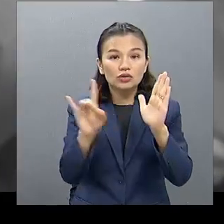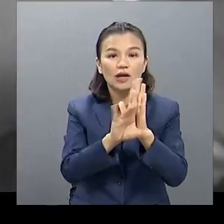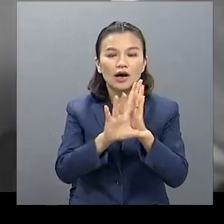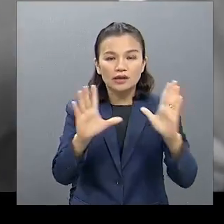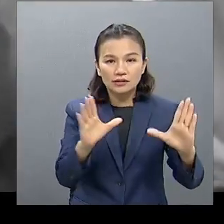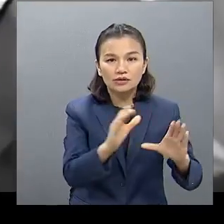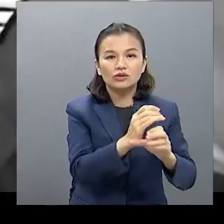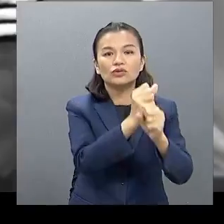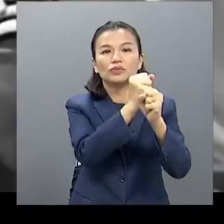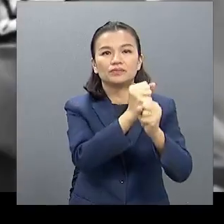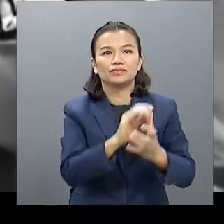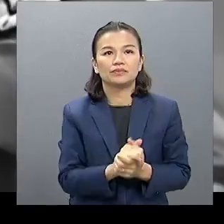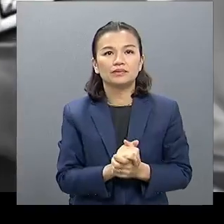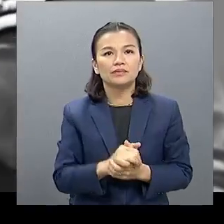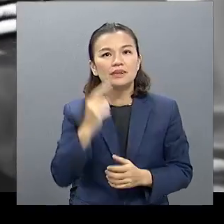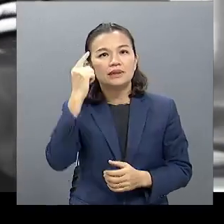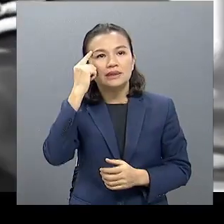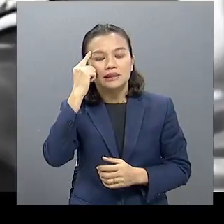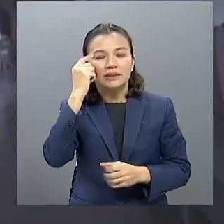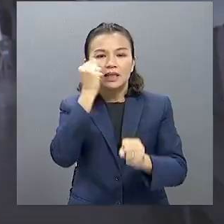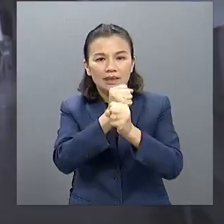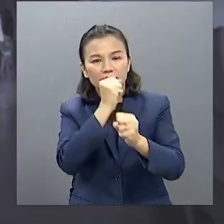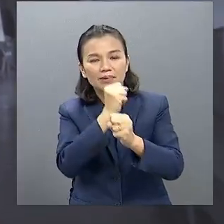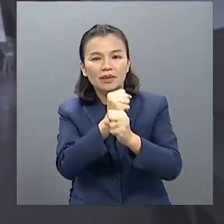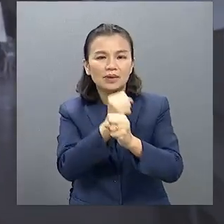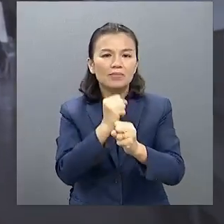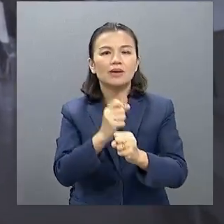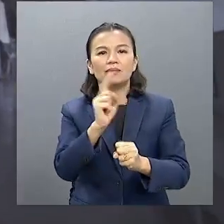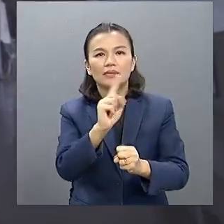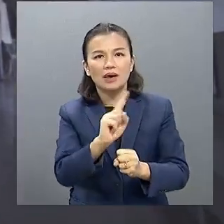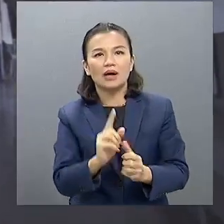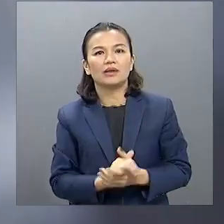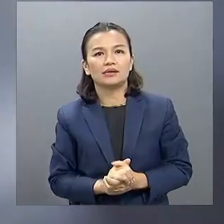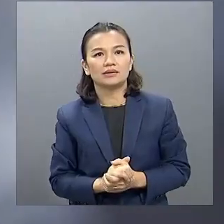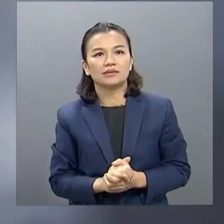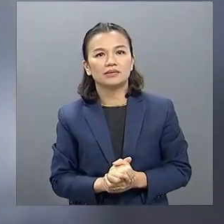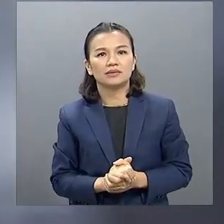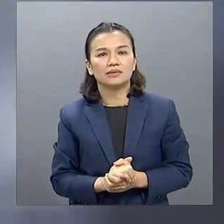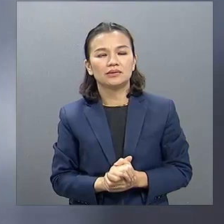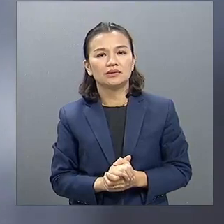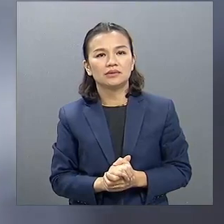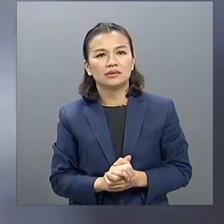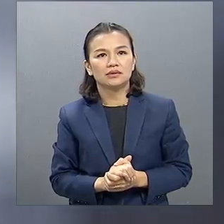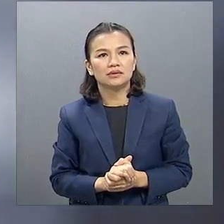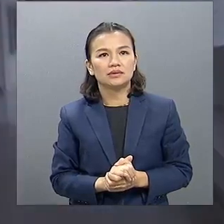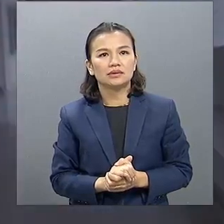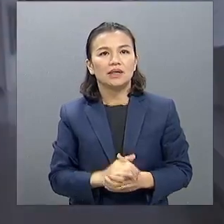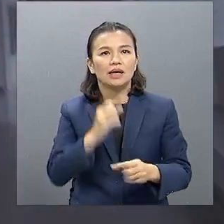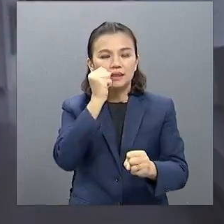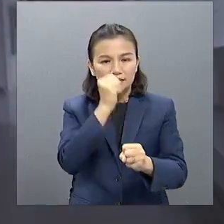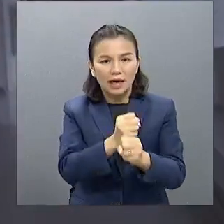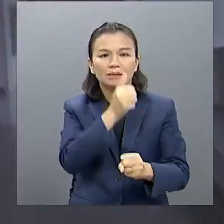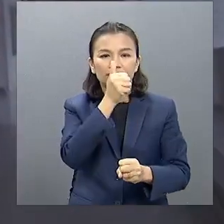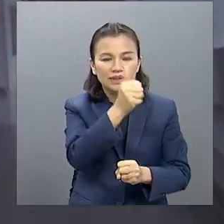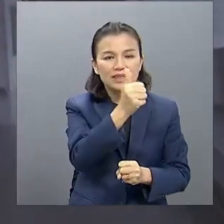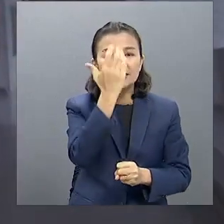สิ่งที่สมควรจะตามท่านมากที่สุดสิ่งนั้นก็คือการทำสิ่งที่ดีงาม